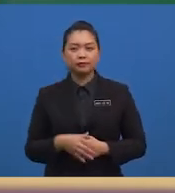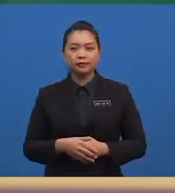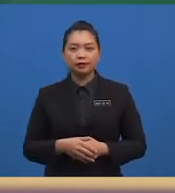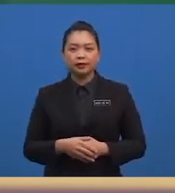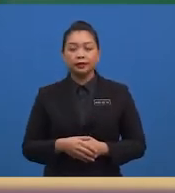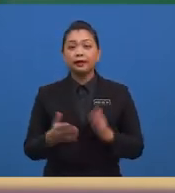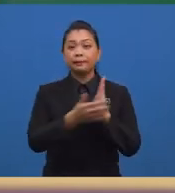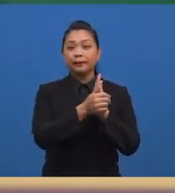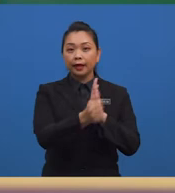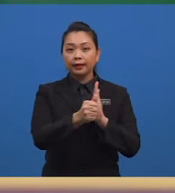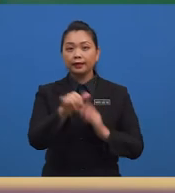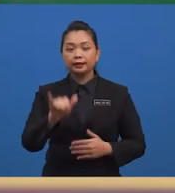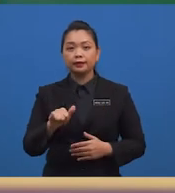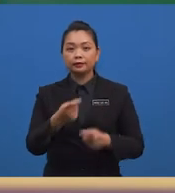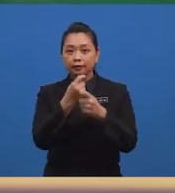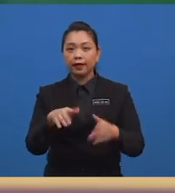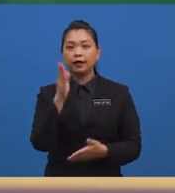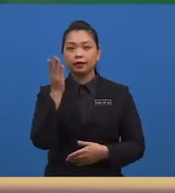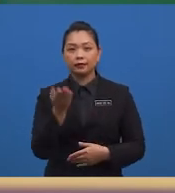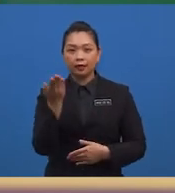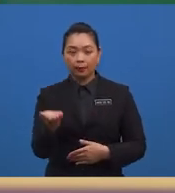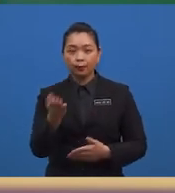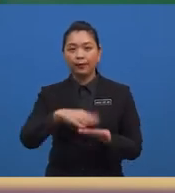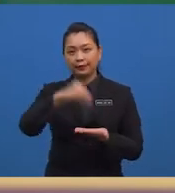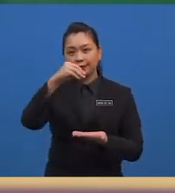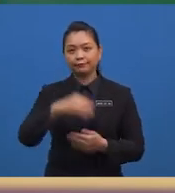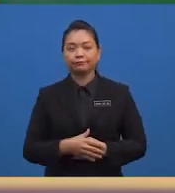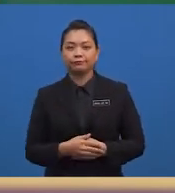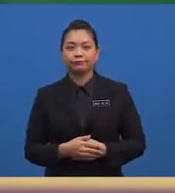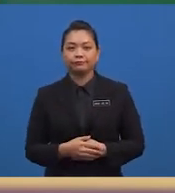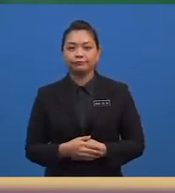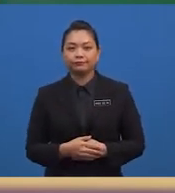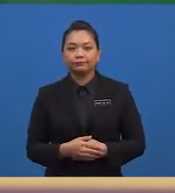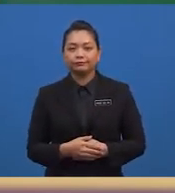kembali kemahiran yang telah kamu pelajari.